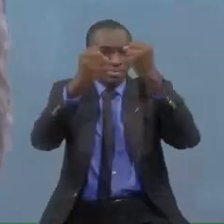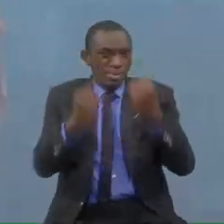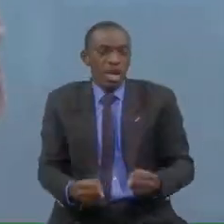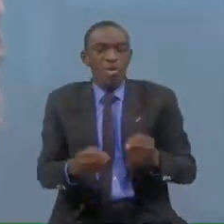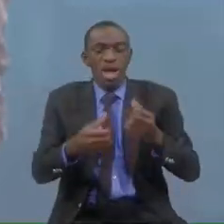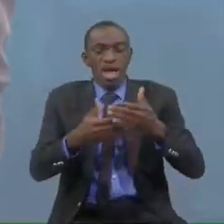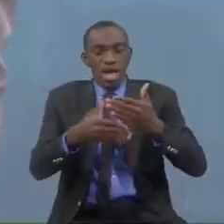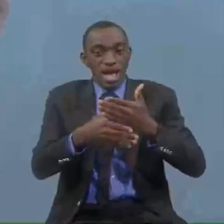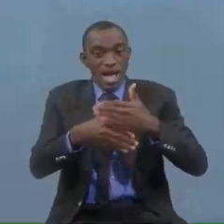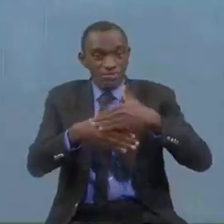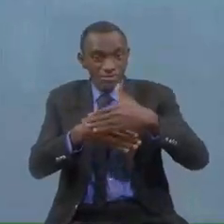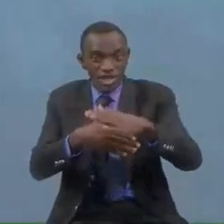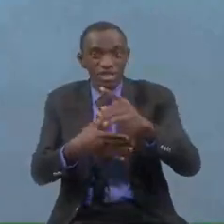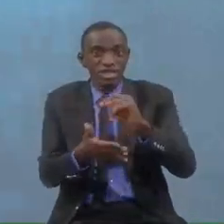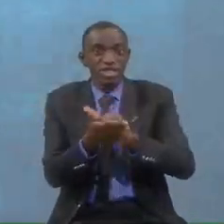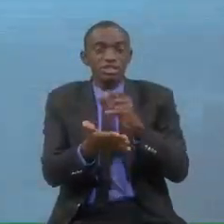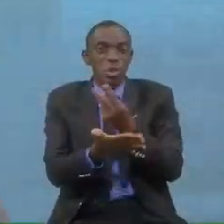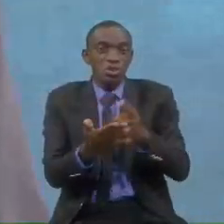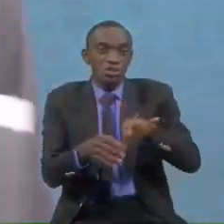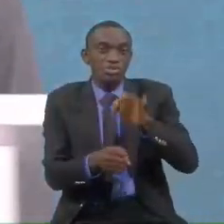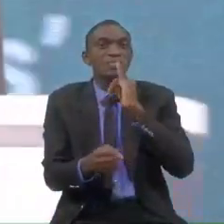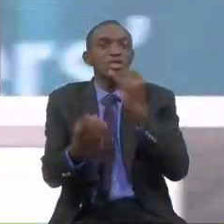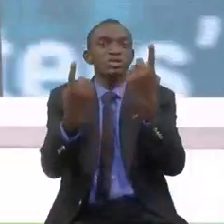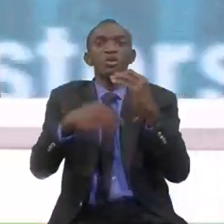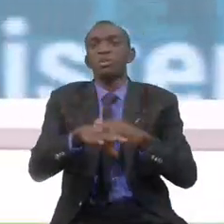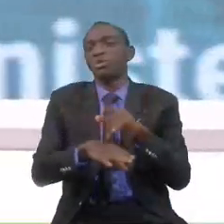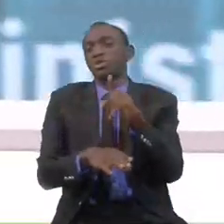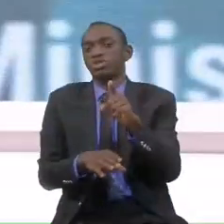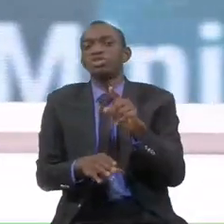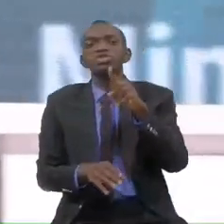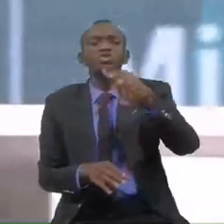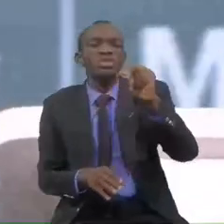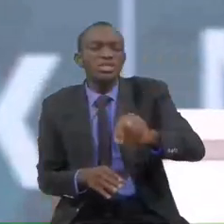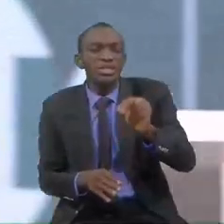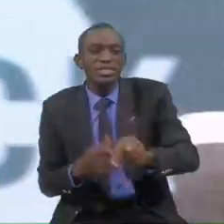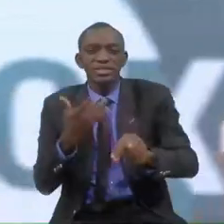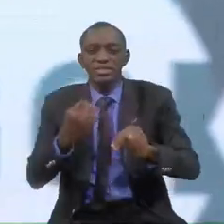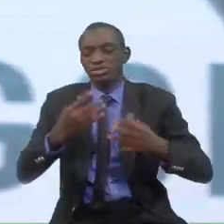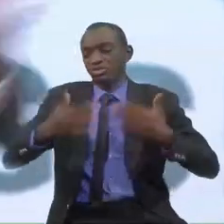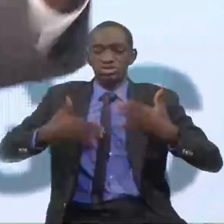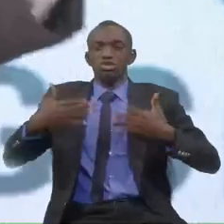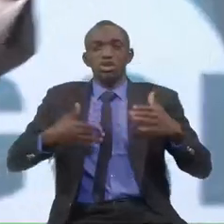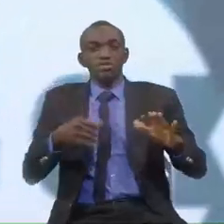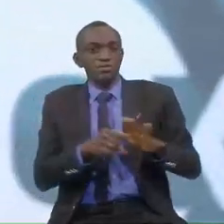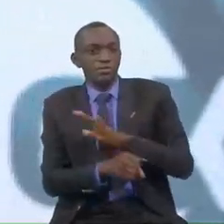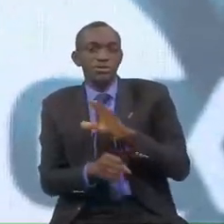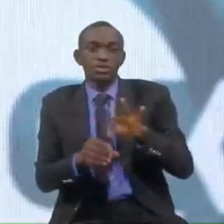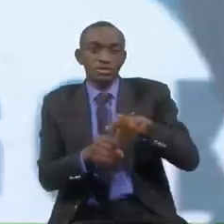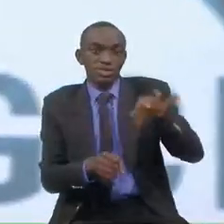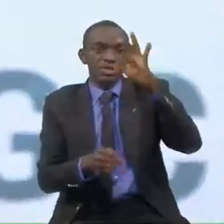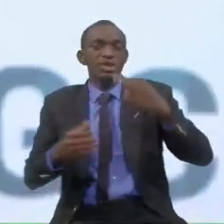survenant sur vous. Nous avons besoin de l'esprit de joie, l'esprit